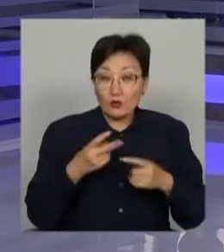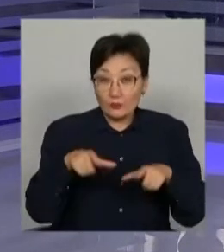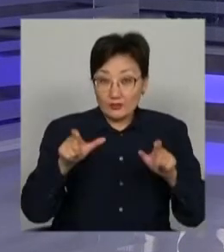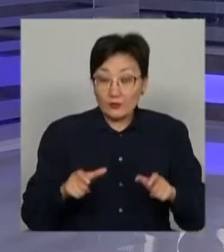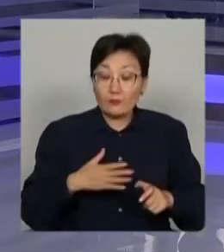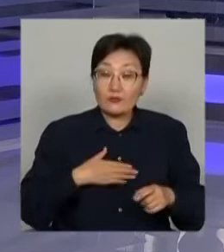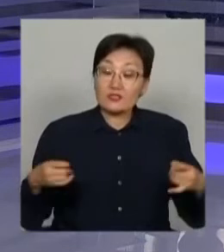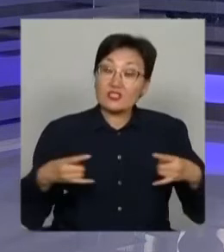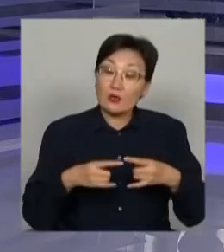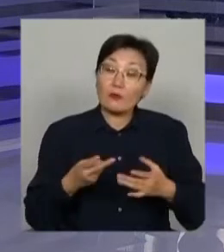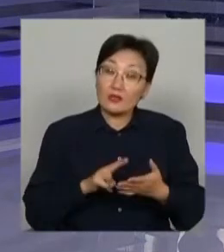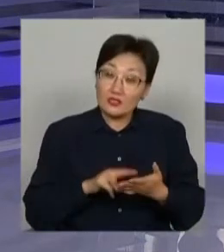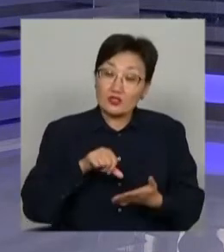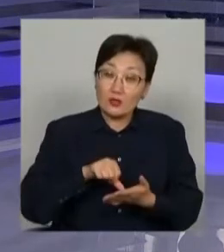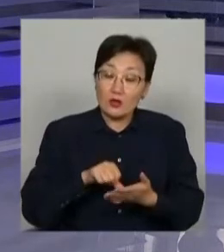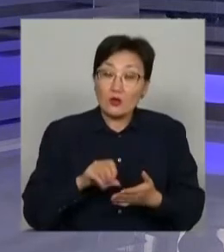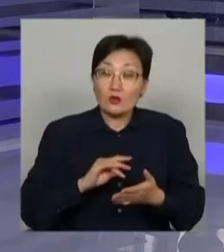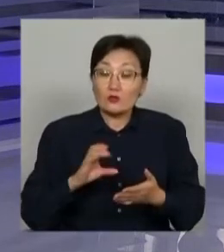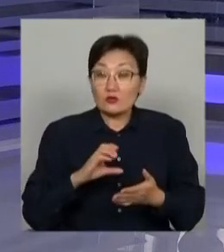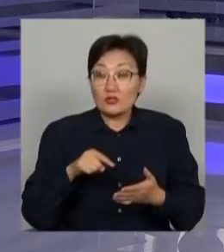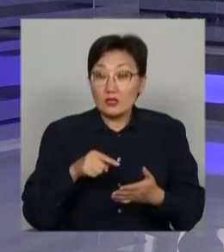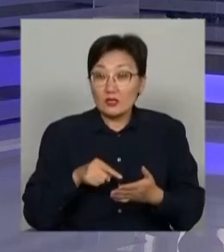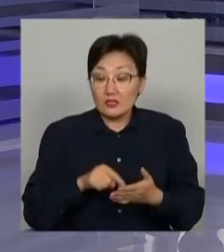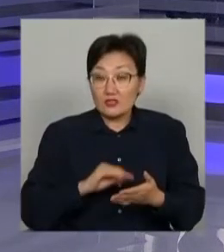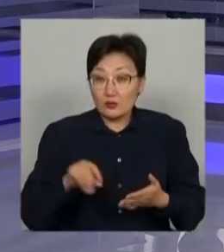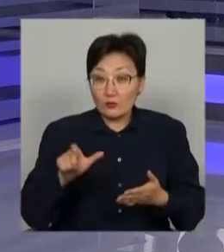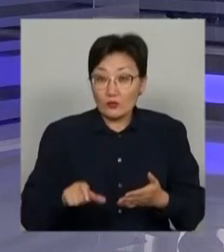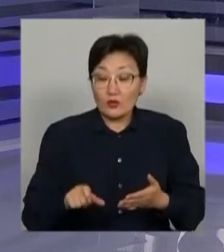көрермен, бізбен тікелей байланысқа шыққан елордалық әріптесім Өмір Серікбекұлы болатын.